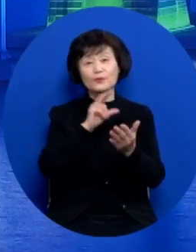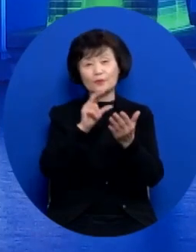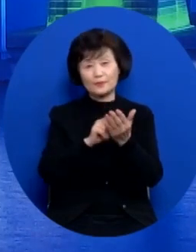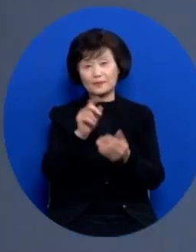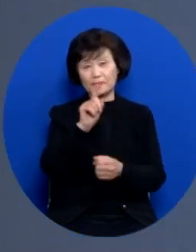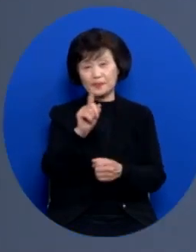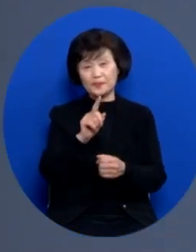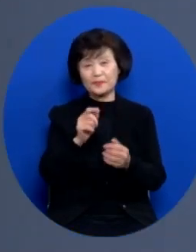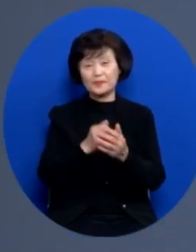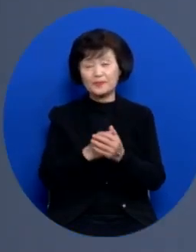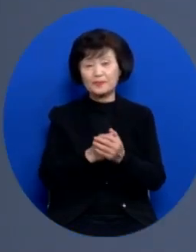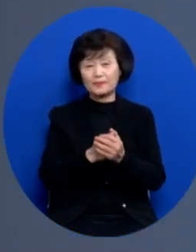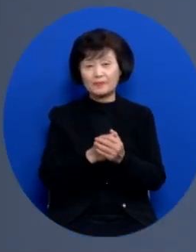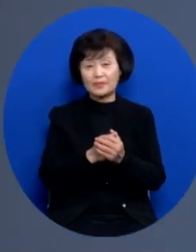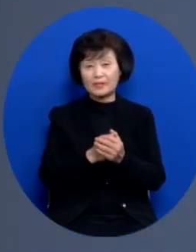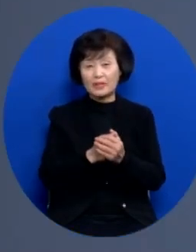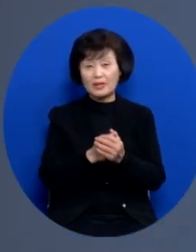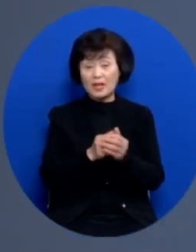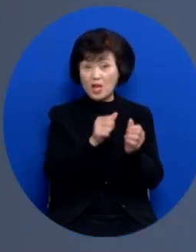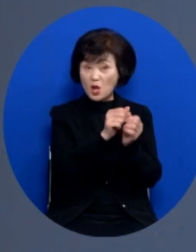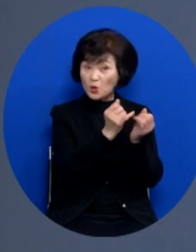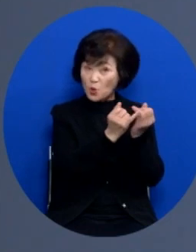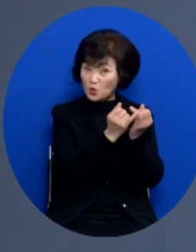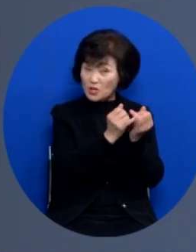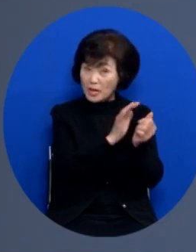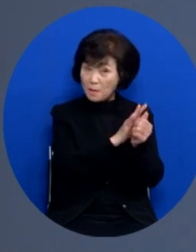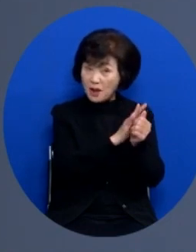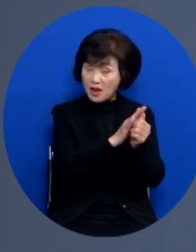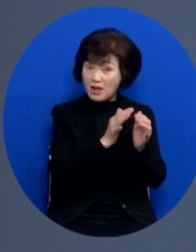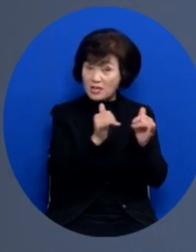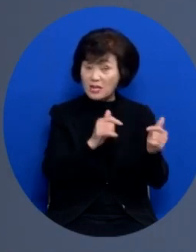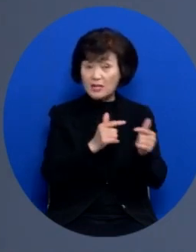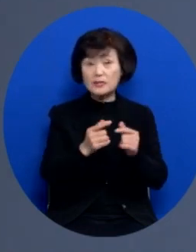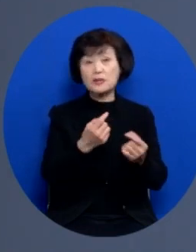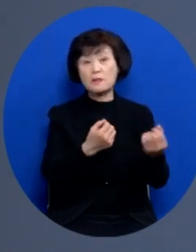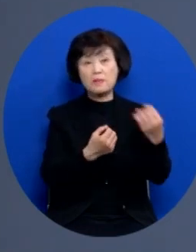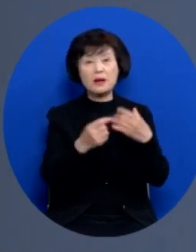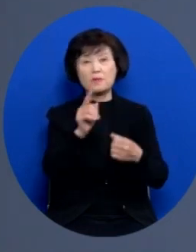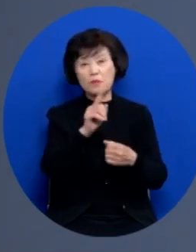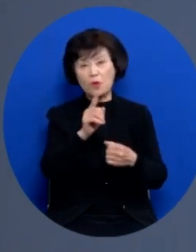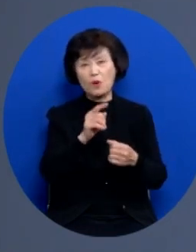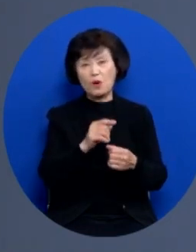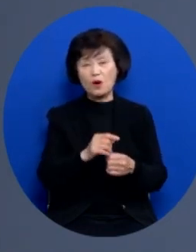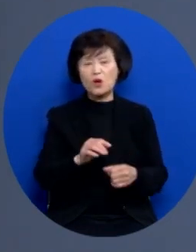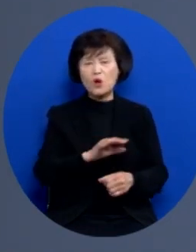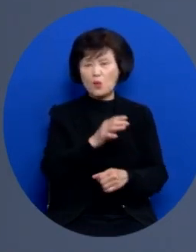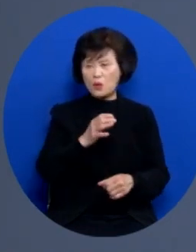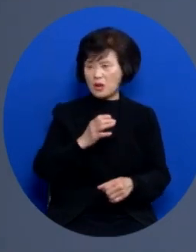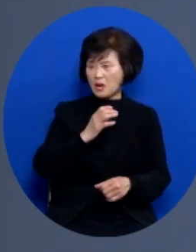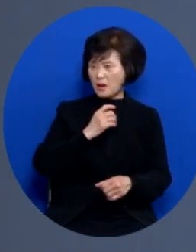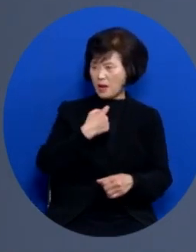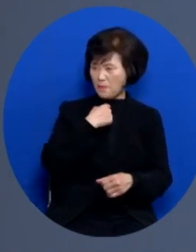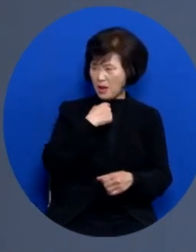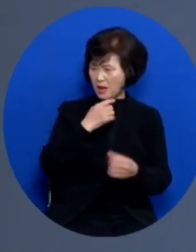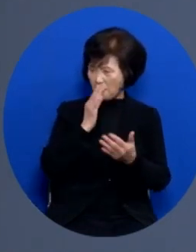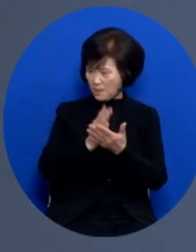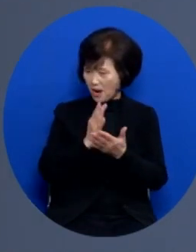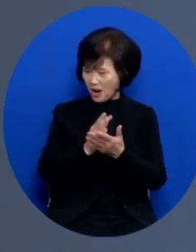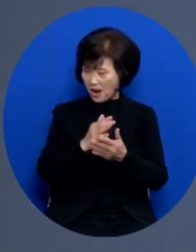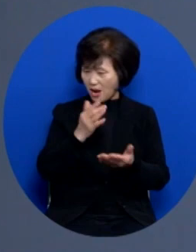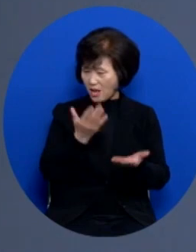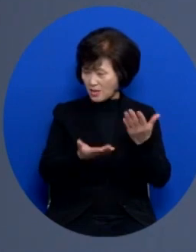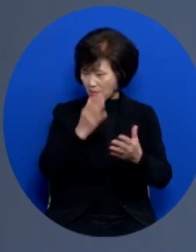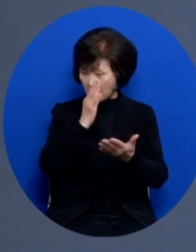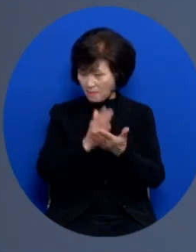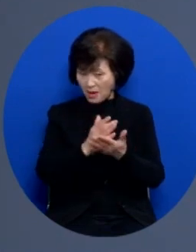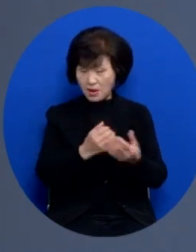부탁드리겠습니다. 이제 동성애 지지자들이 말하는 것 중에 우리를 혐오하지 마라. 차별하지 말라 그렇게